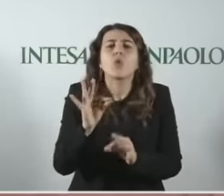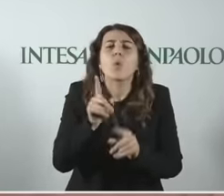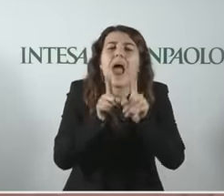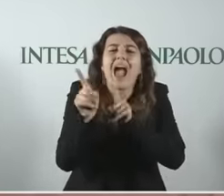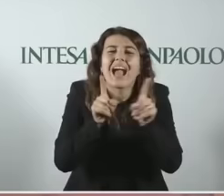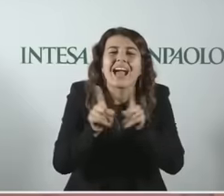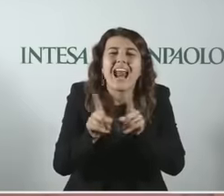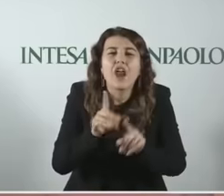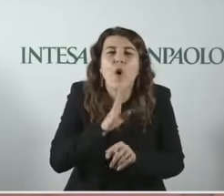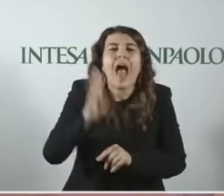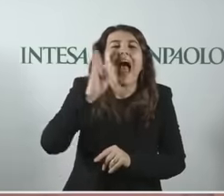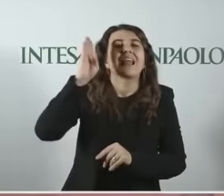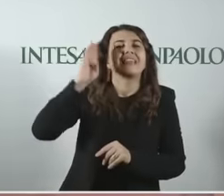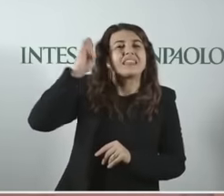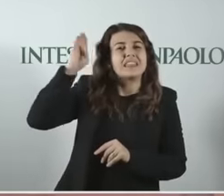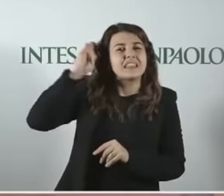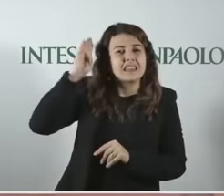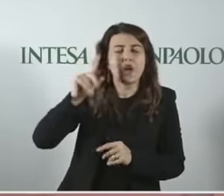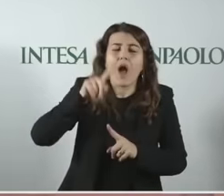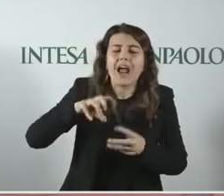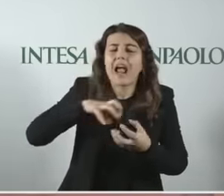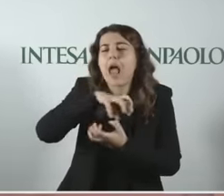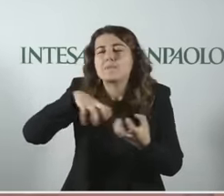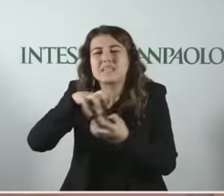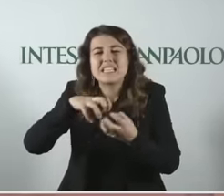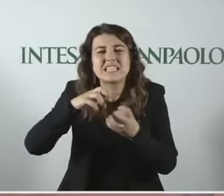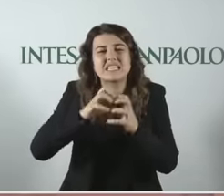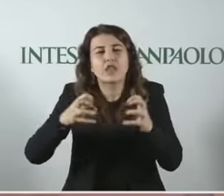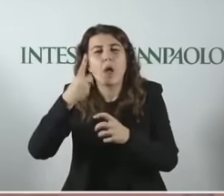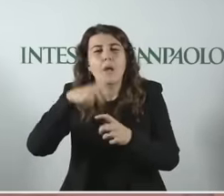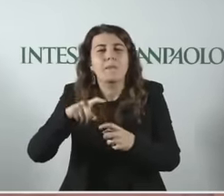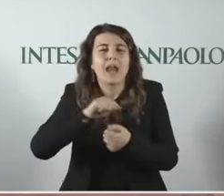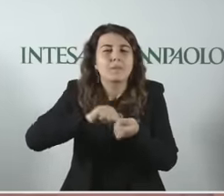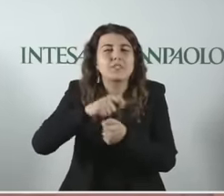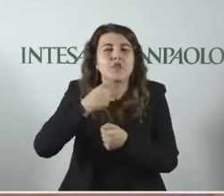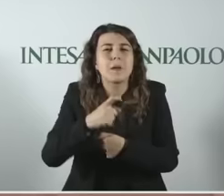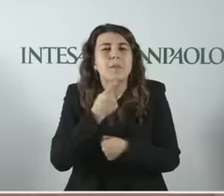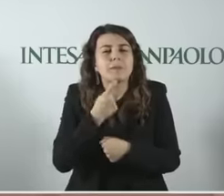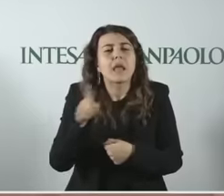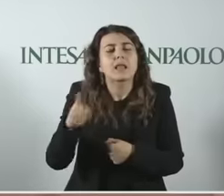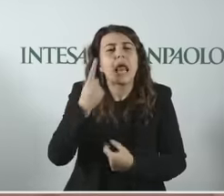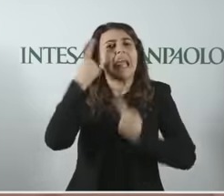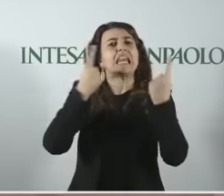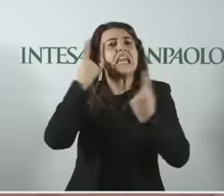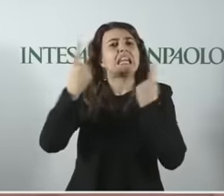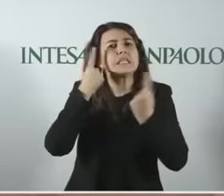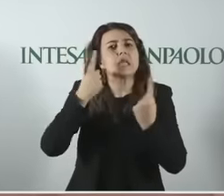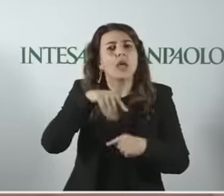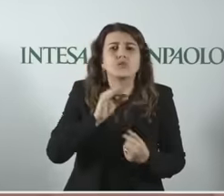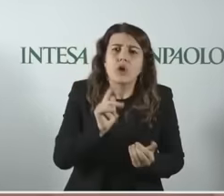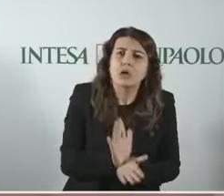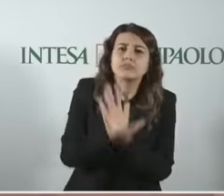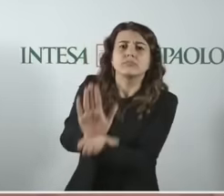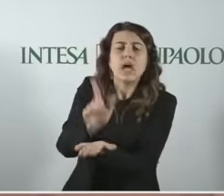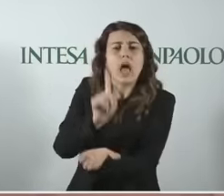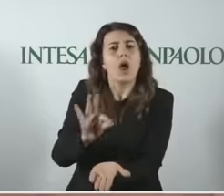antiche così come diversi Mulini storici a pietra e che per tutte queste iniziative ha ricevuto anche un encomio addirittura